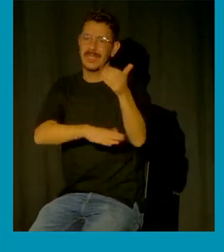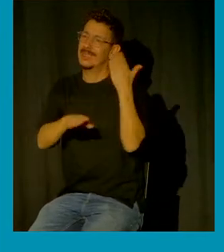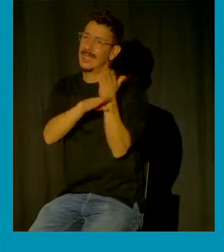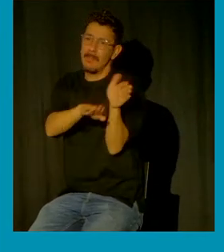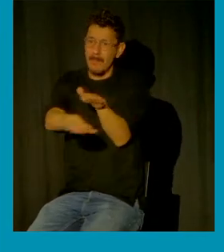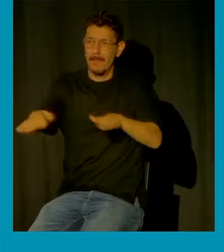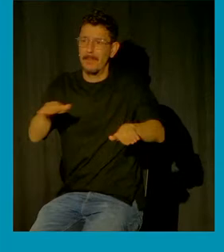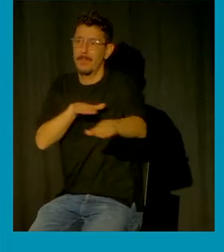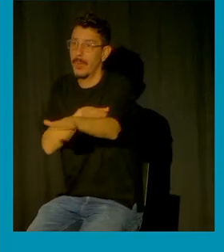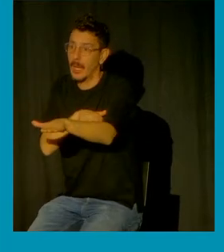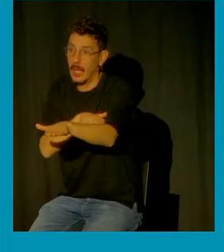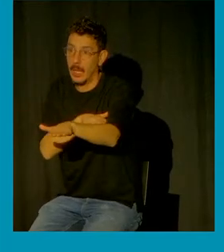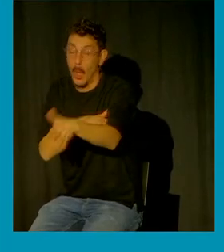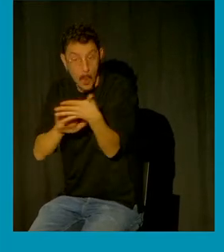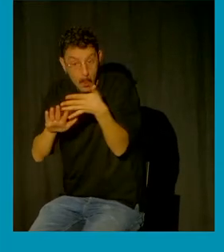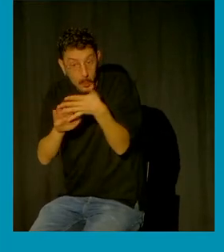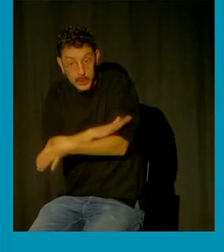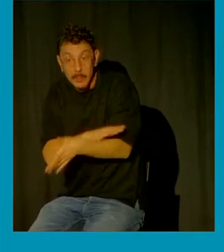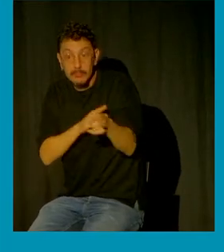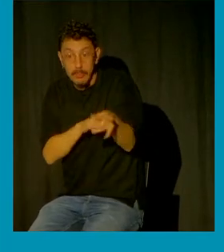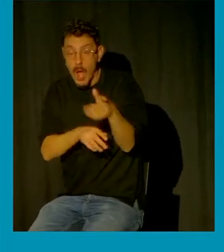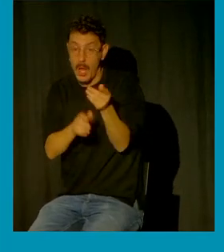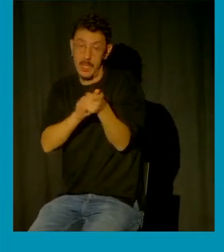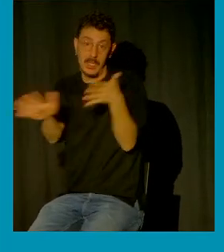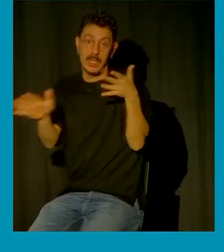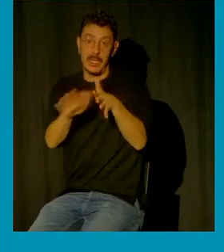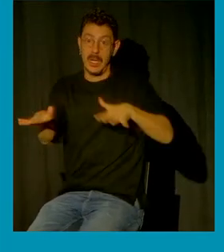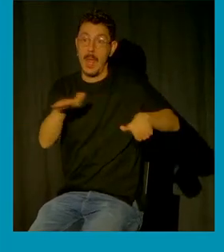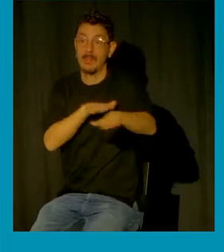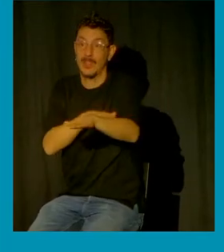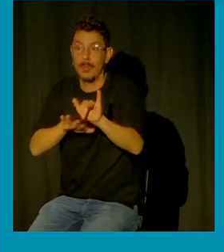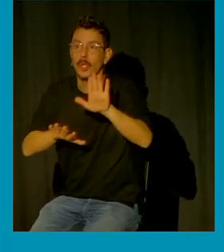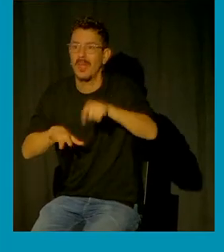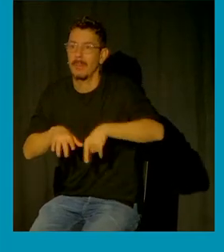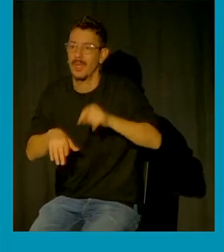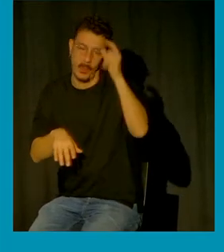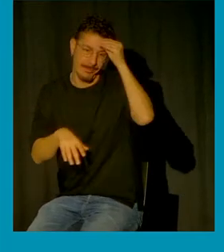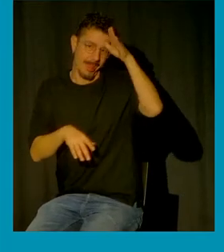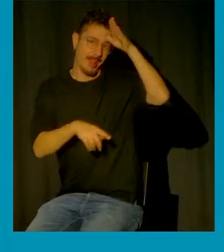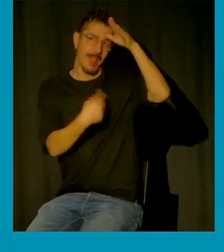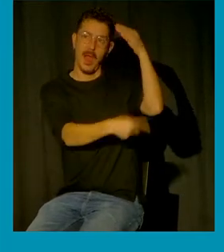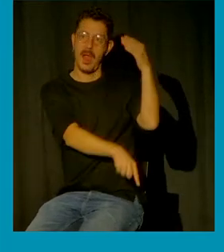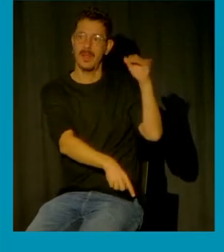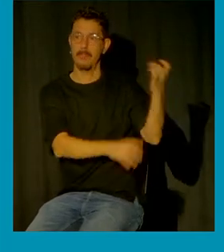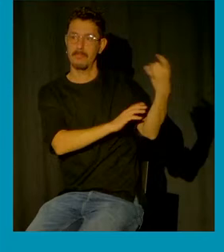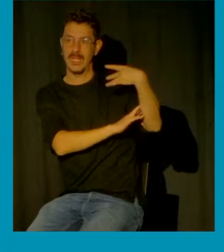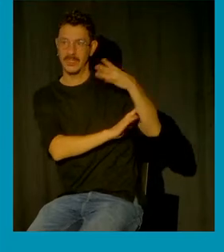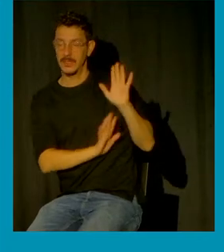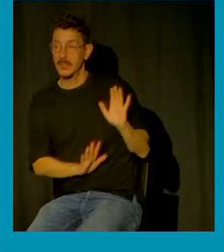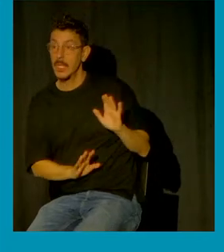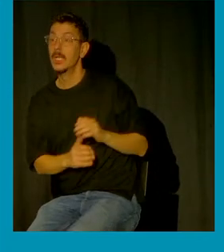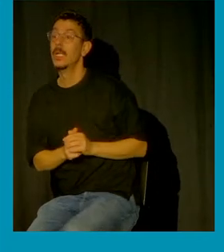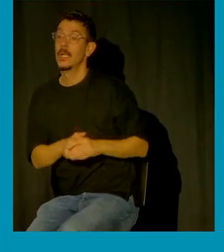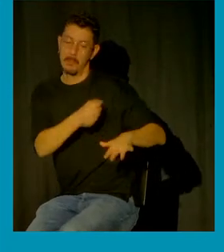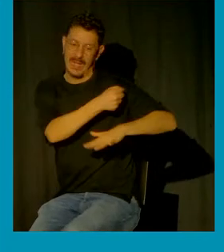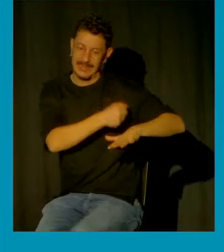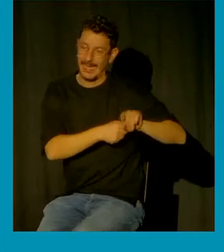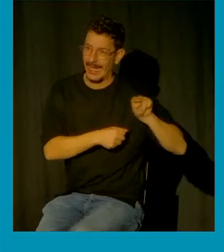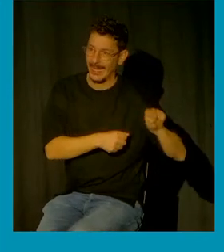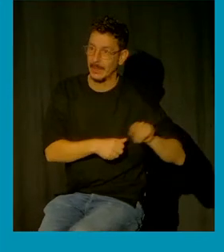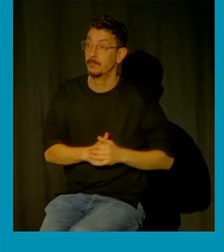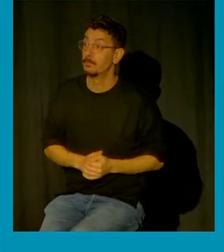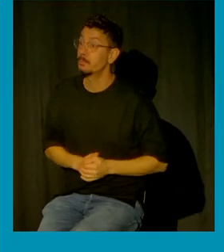la rapidesa sinó perquè és on hi ha tot el coneixement de base però vull sobrellar aquesta coincidència temporal